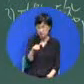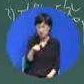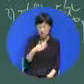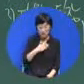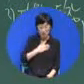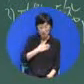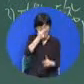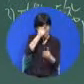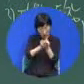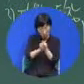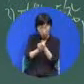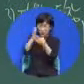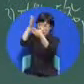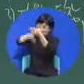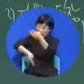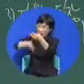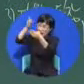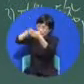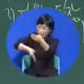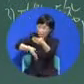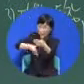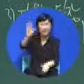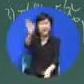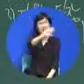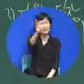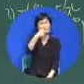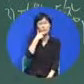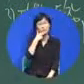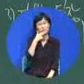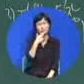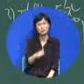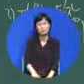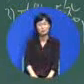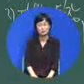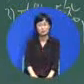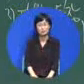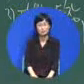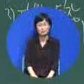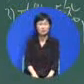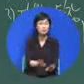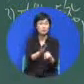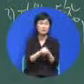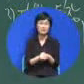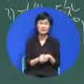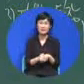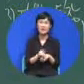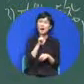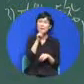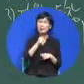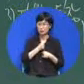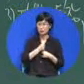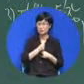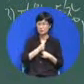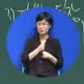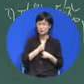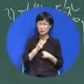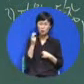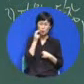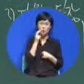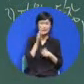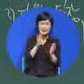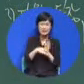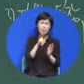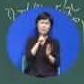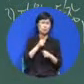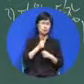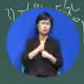strength is the book of Revelation. All your prayers, none of it will fall to the ground. 말도 조심해야죠. 구원받은 사람들은요.